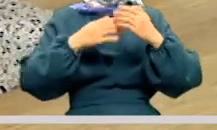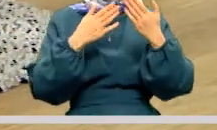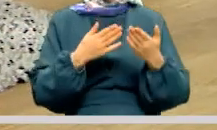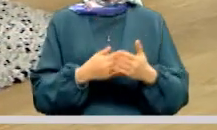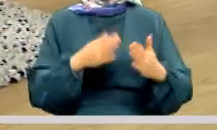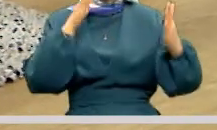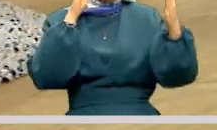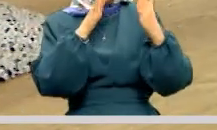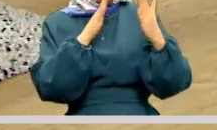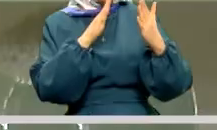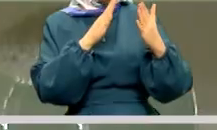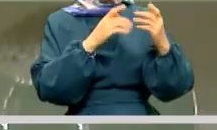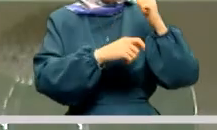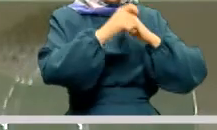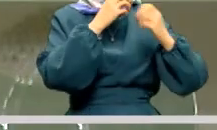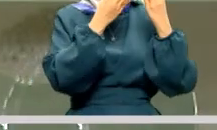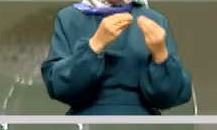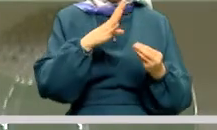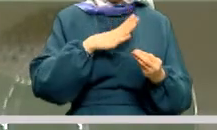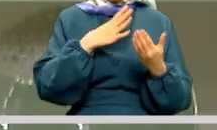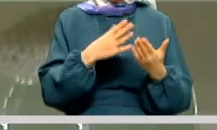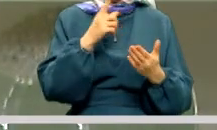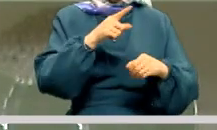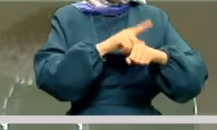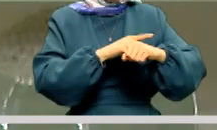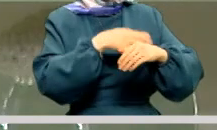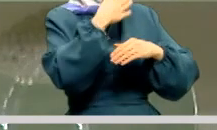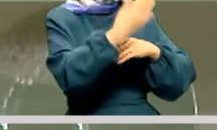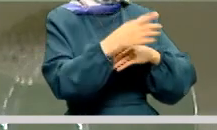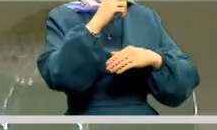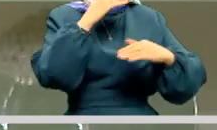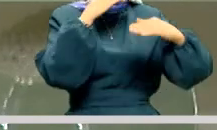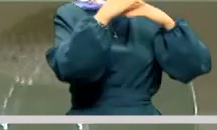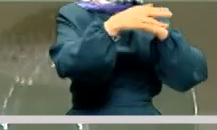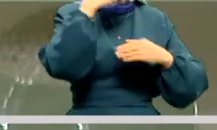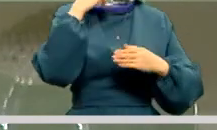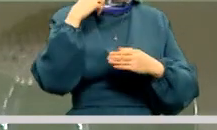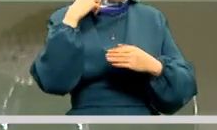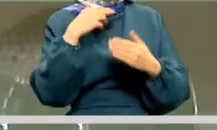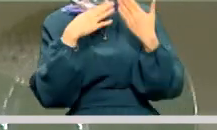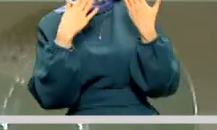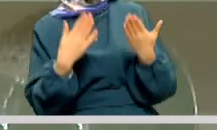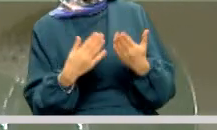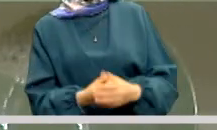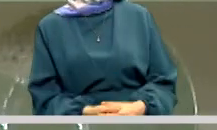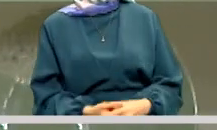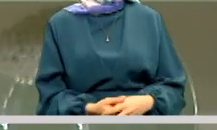karşımıza da etki ediyor Bir süre sonra Mesela bir toplum ahlakı ya da işte